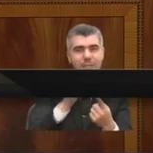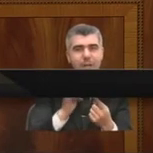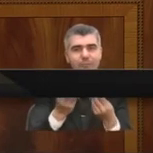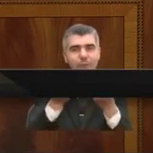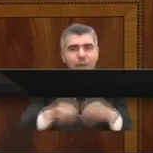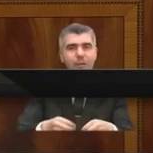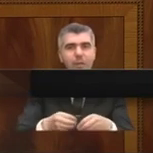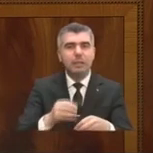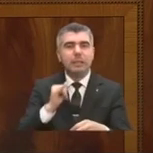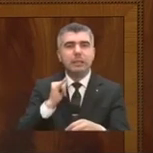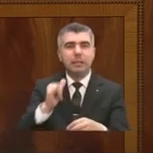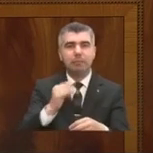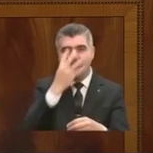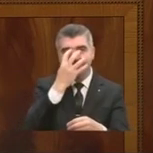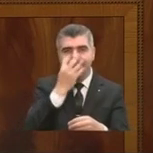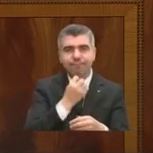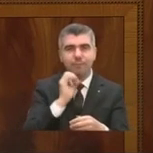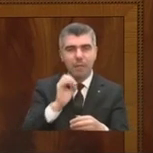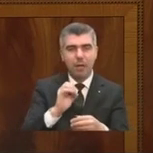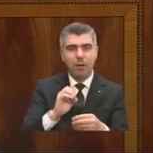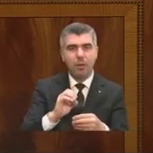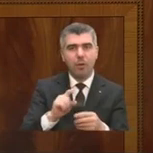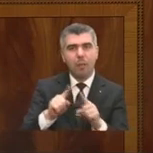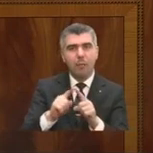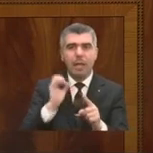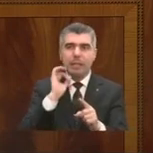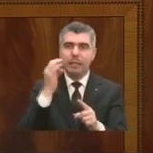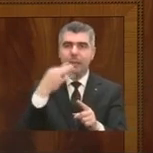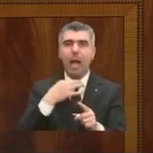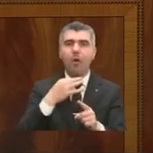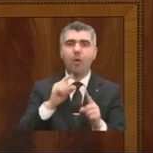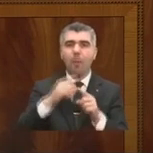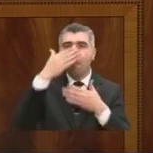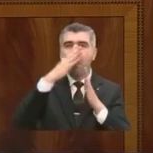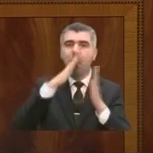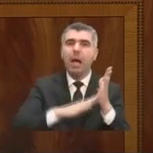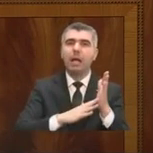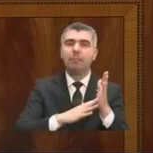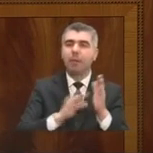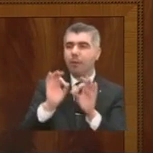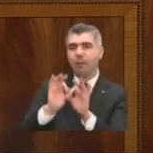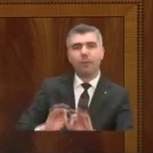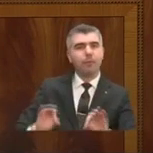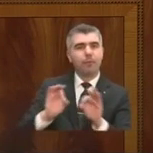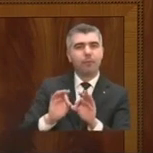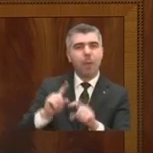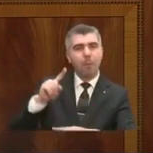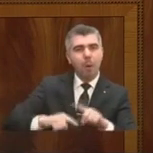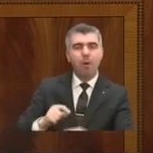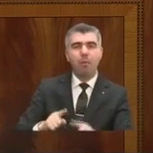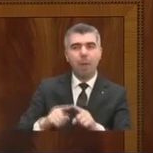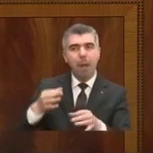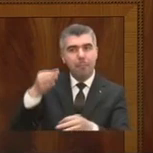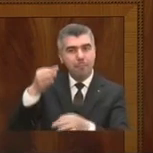التي تعتبر تدخلا سافرا في الشؤون الداخلية للمملكة المغربية بما فيها الشأن